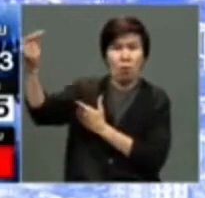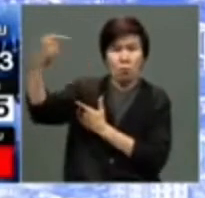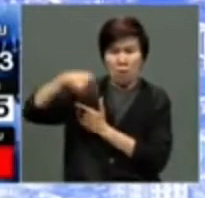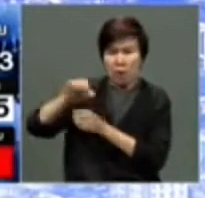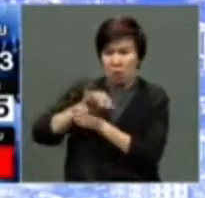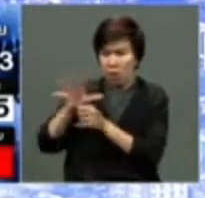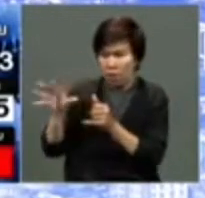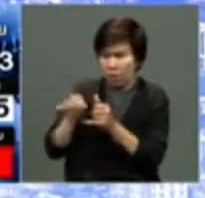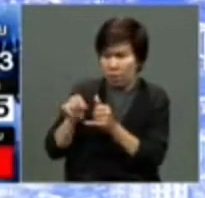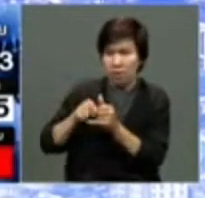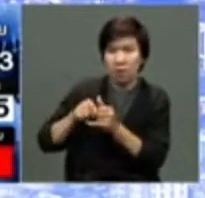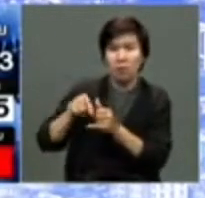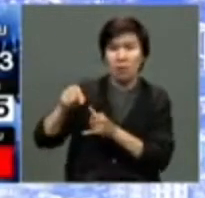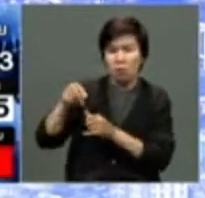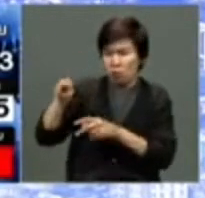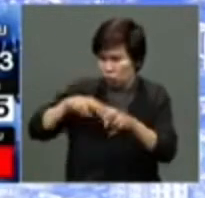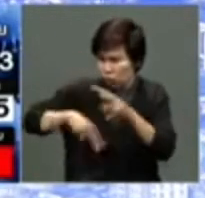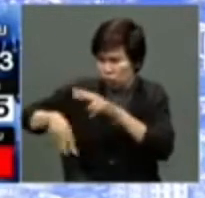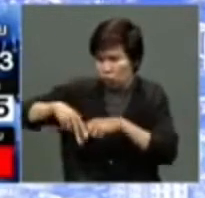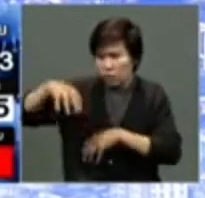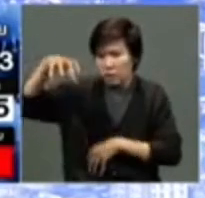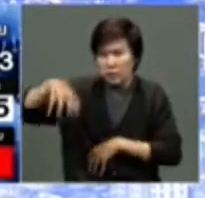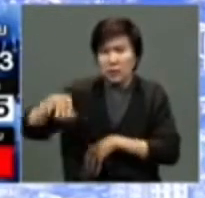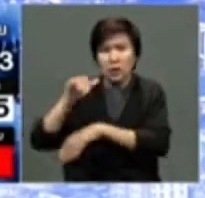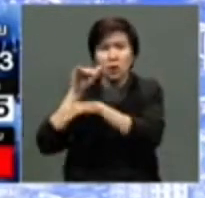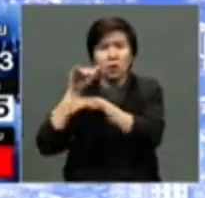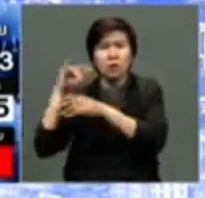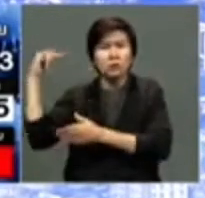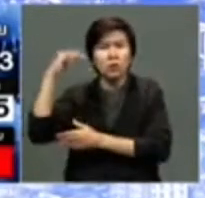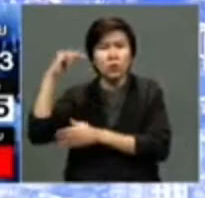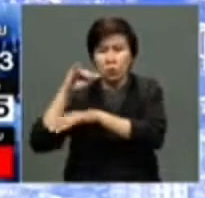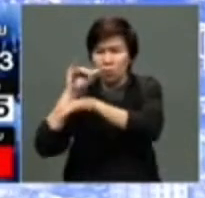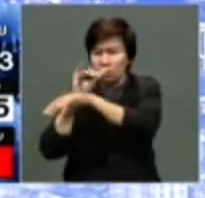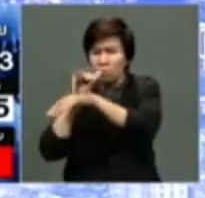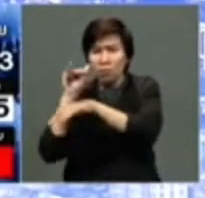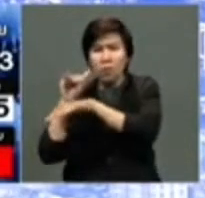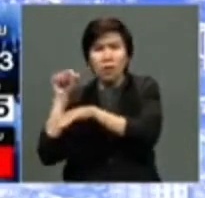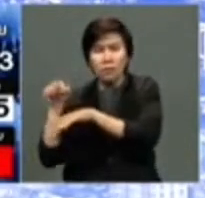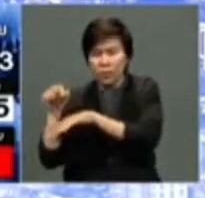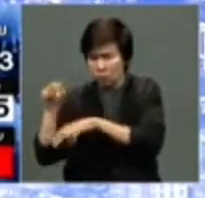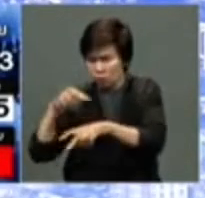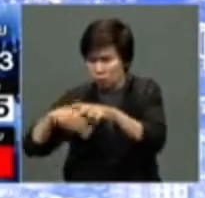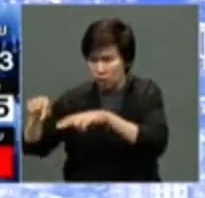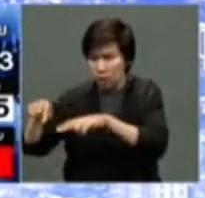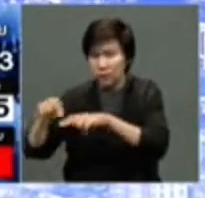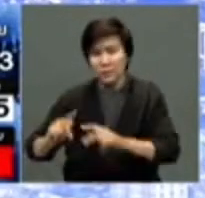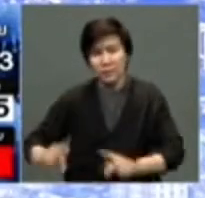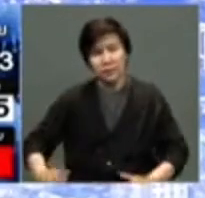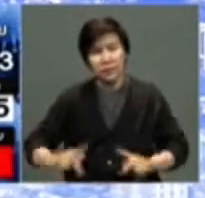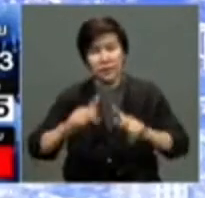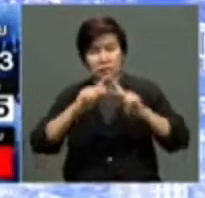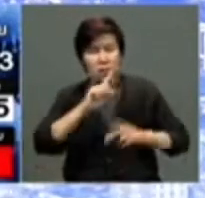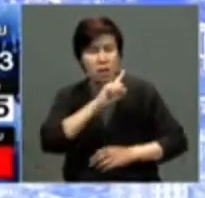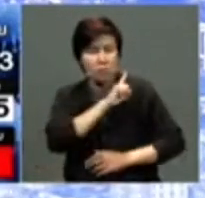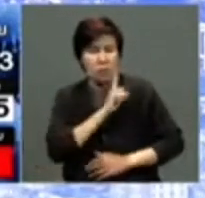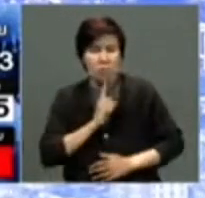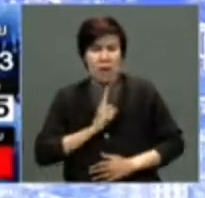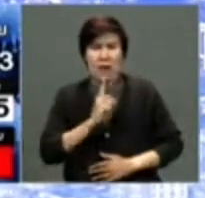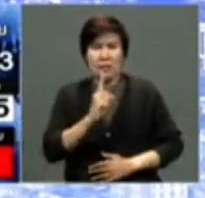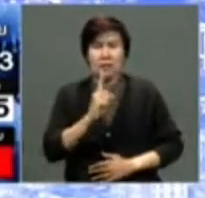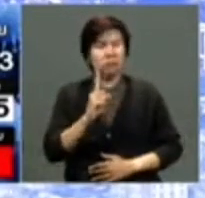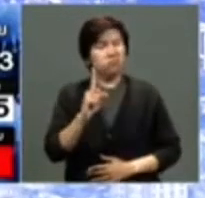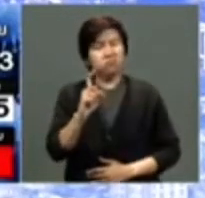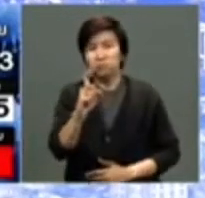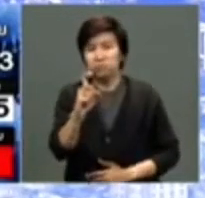บินการประชุมสั่งการโดยทางกระทรวงใดกระทรวงหนึ่งเนี่ยไม่สามารถที่จะทำ